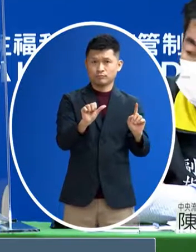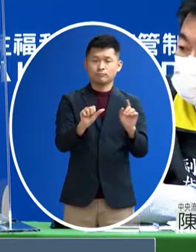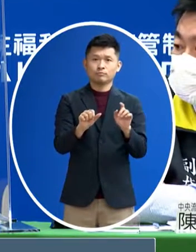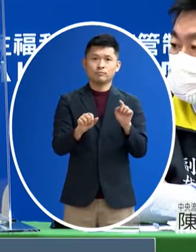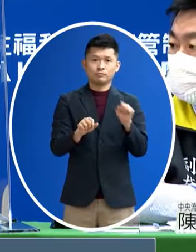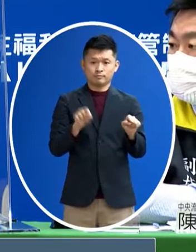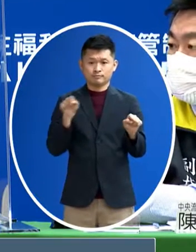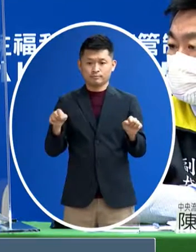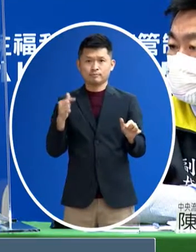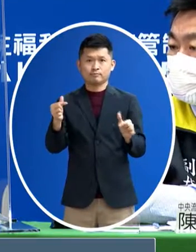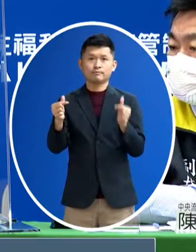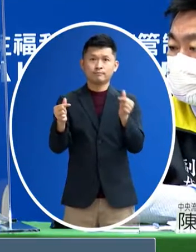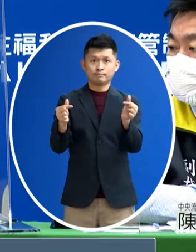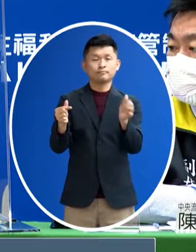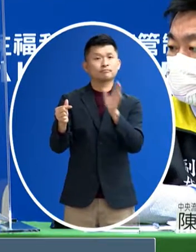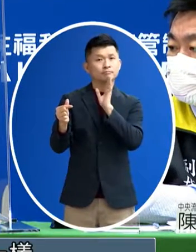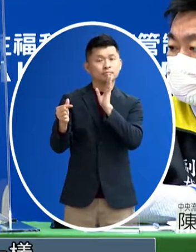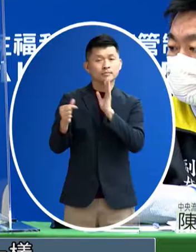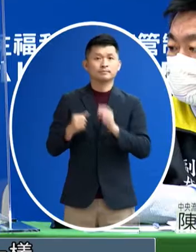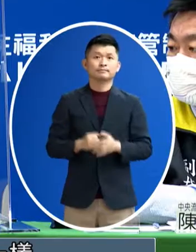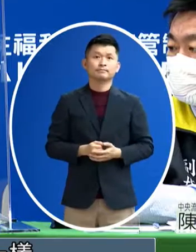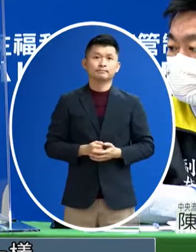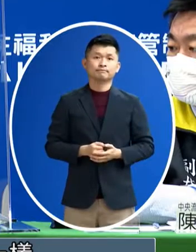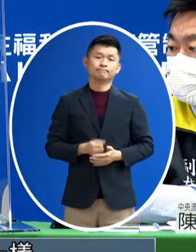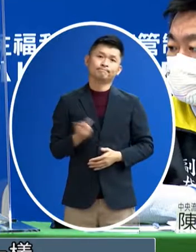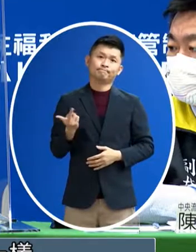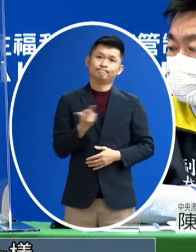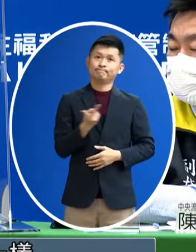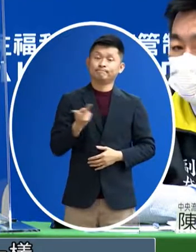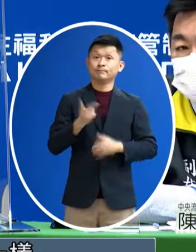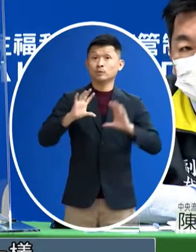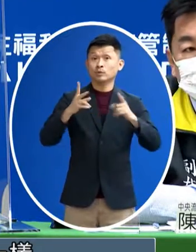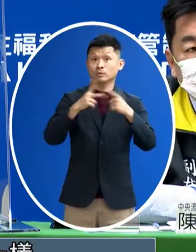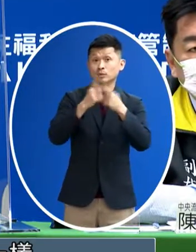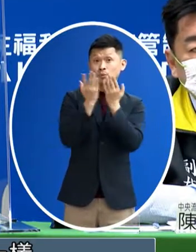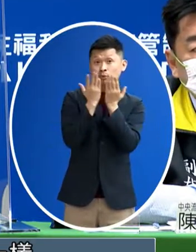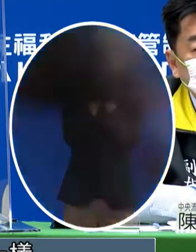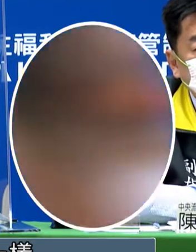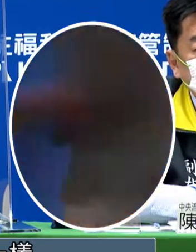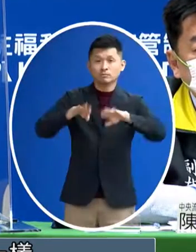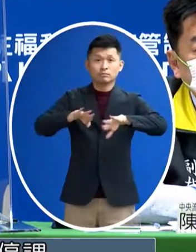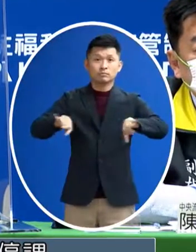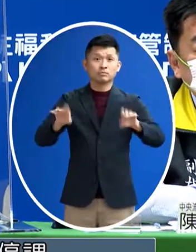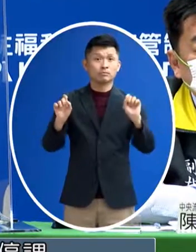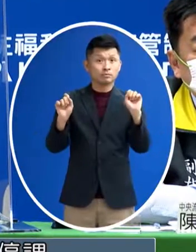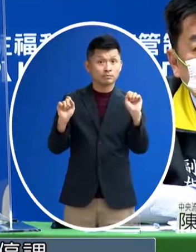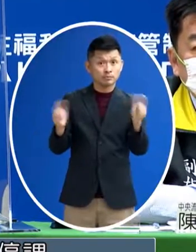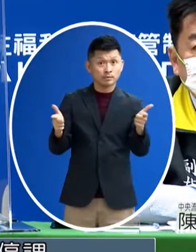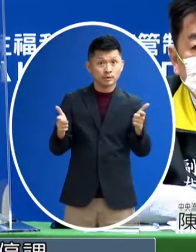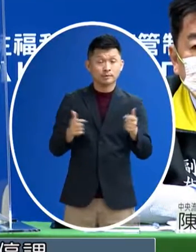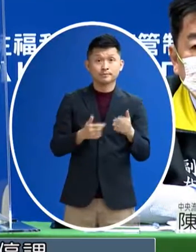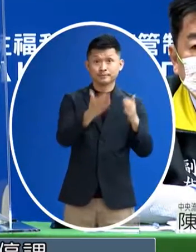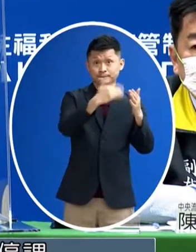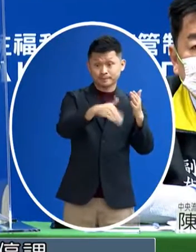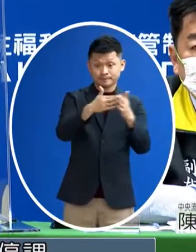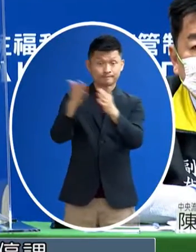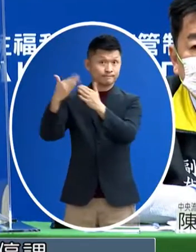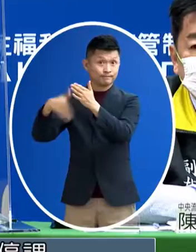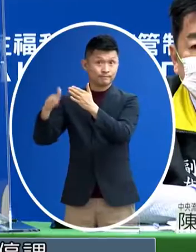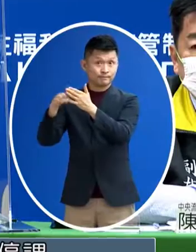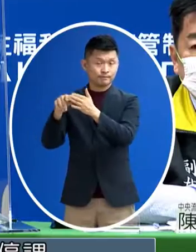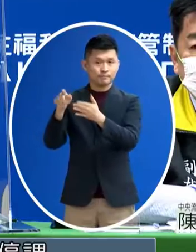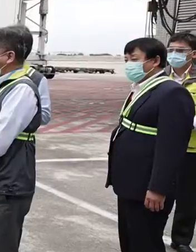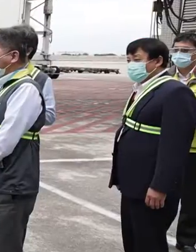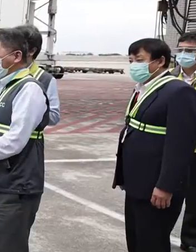位哈就确诊。那因为他们这两个读的小学各不一样，哈，所以这个小学哈就有这样的一